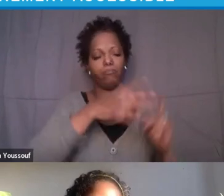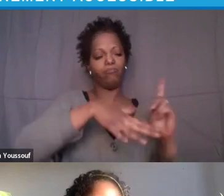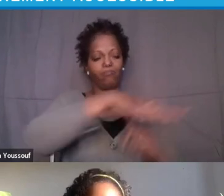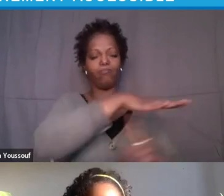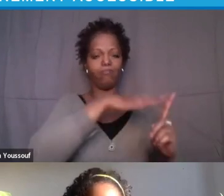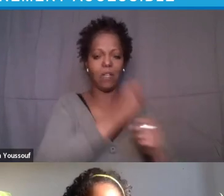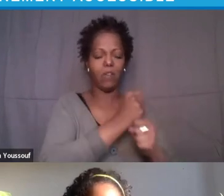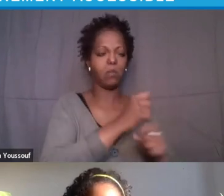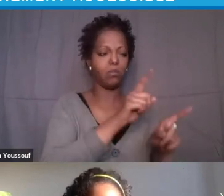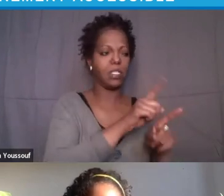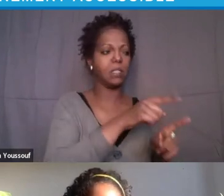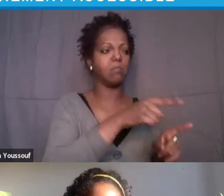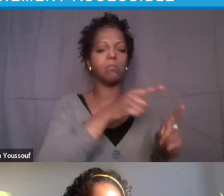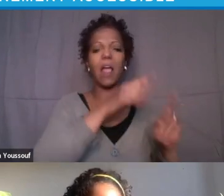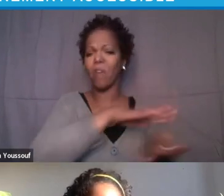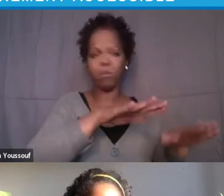Aussi, je travaille...